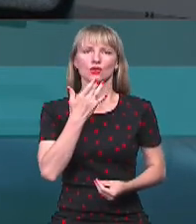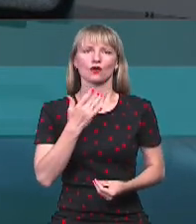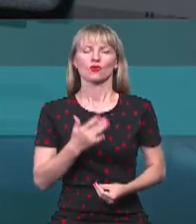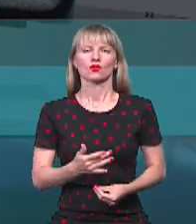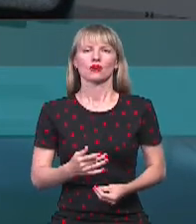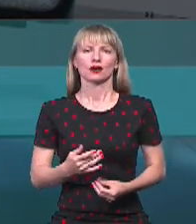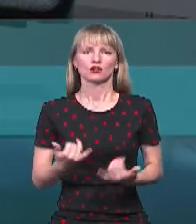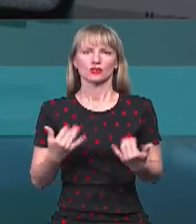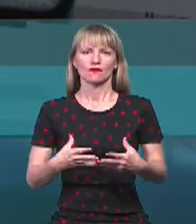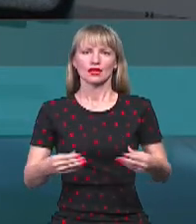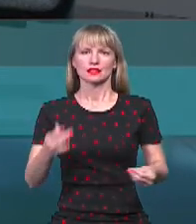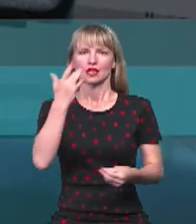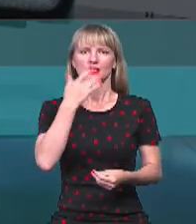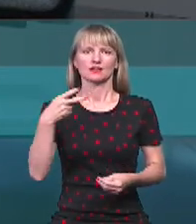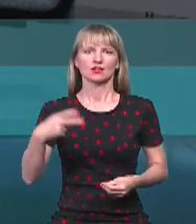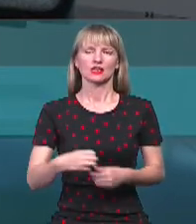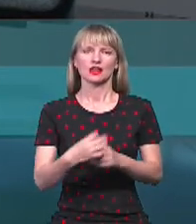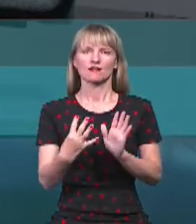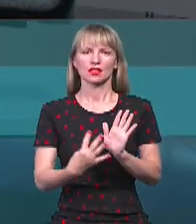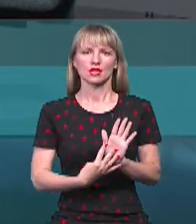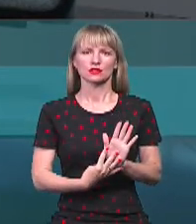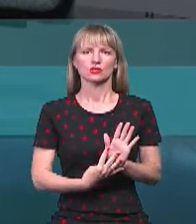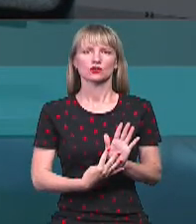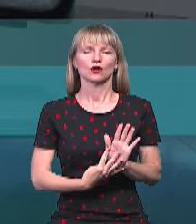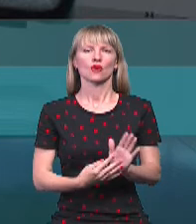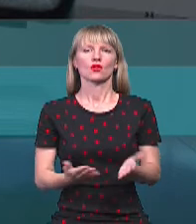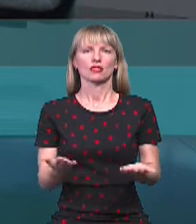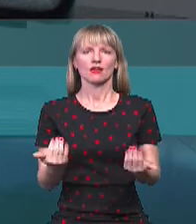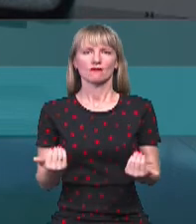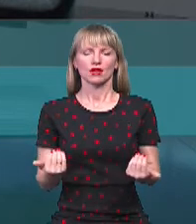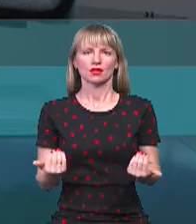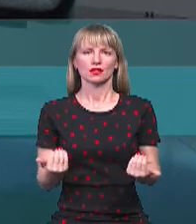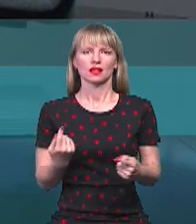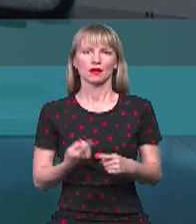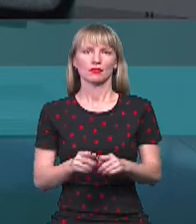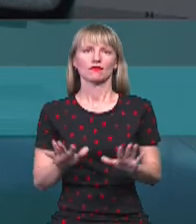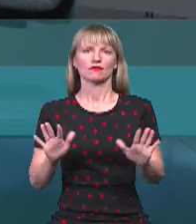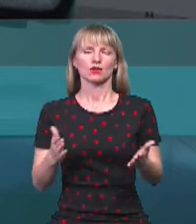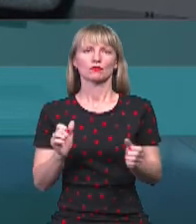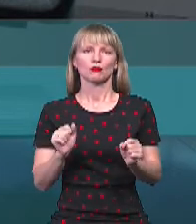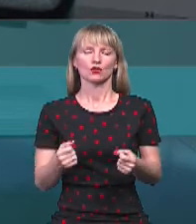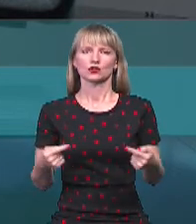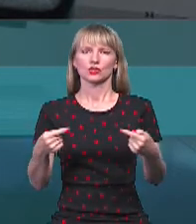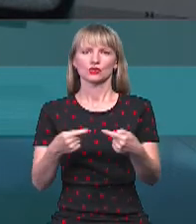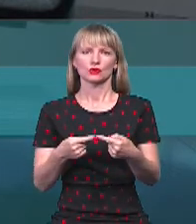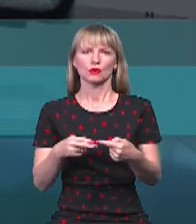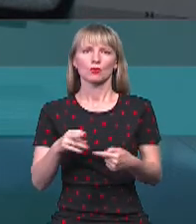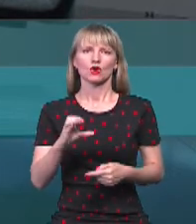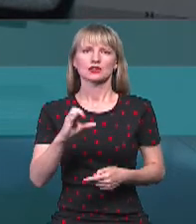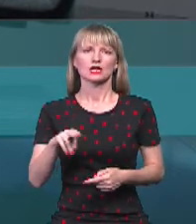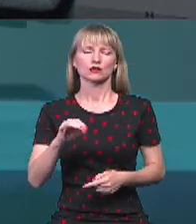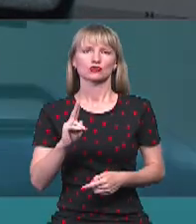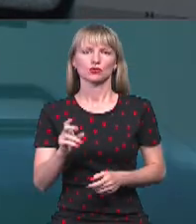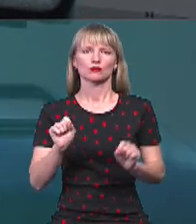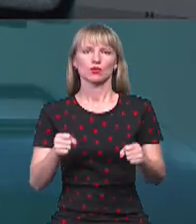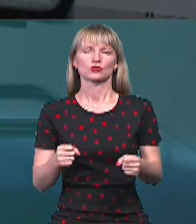Ось весна-літо 2019-го. Давайте все-таки про цей випадок, може не конкретно про садочок, а може і конкретно